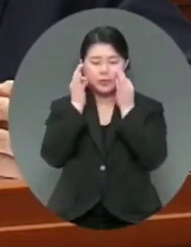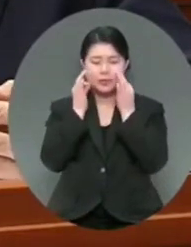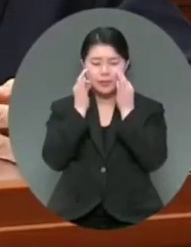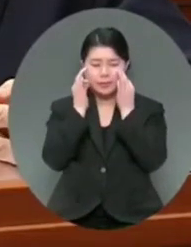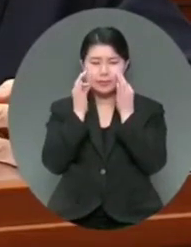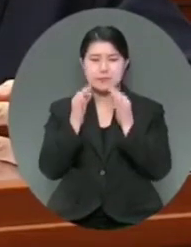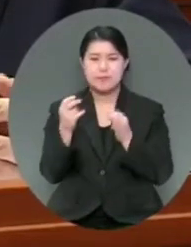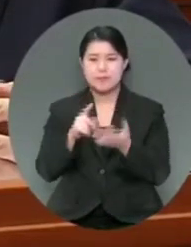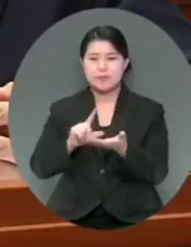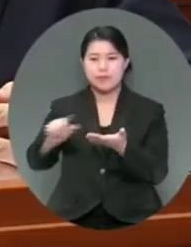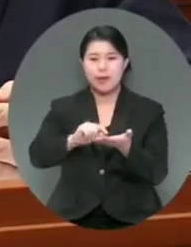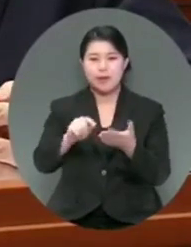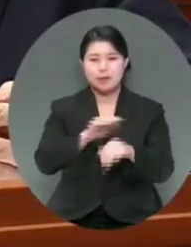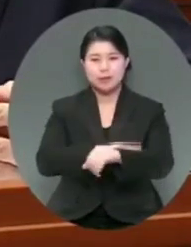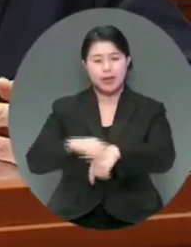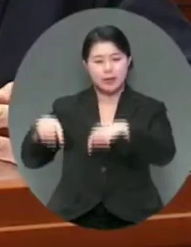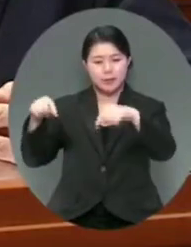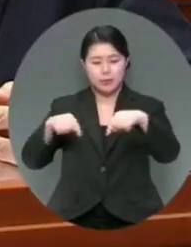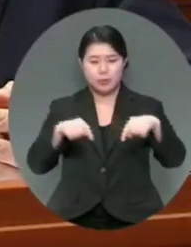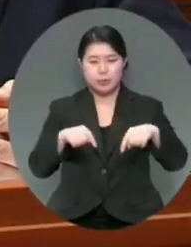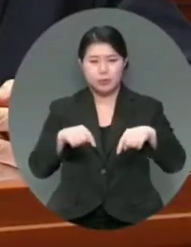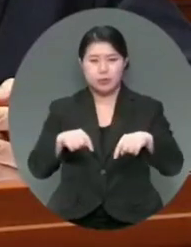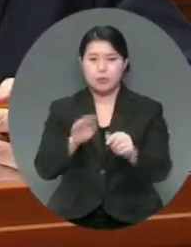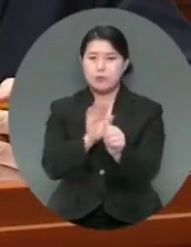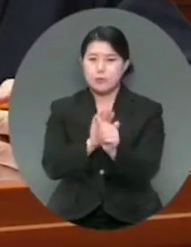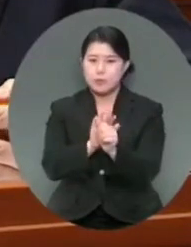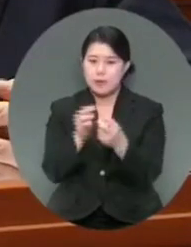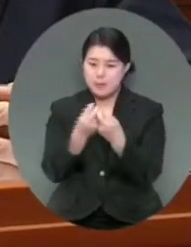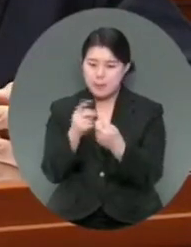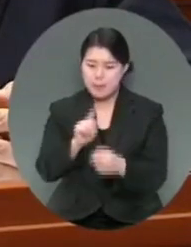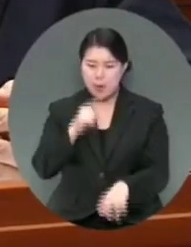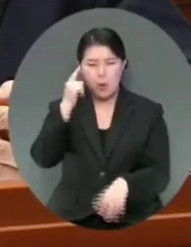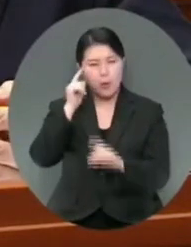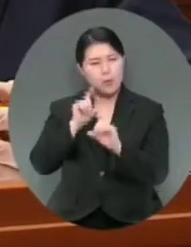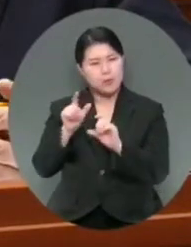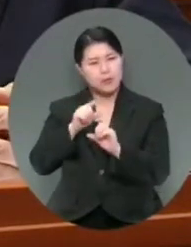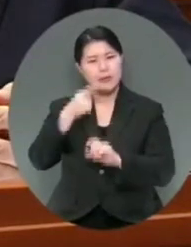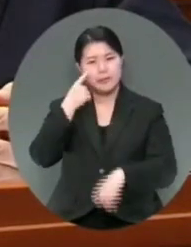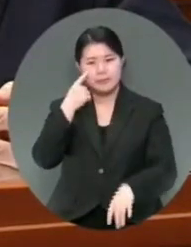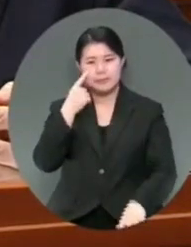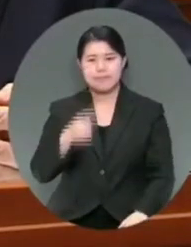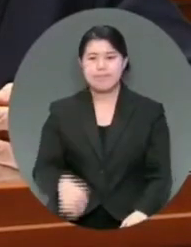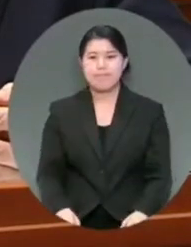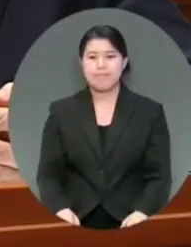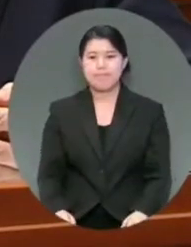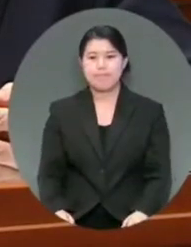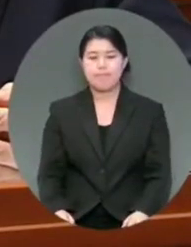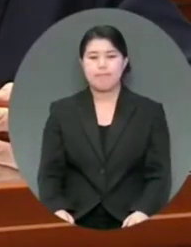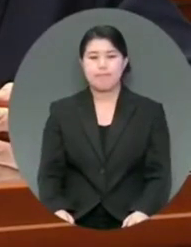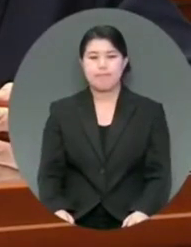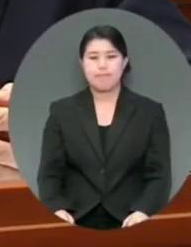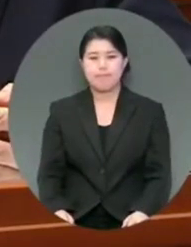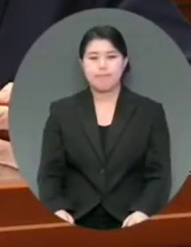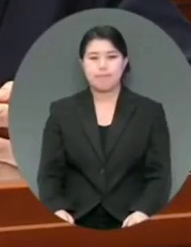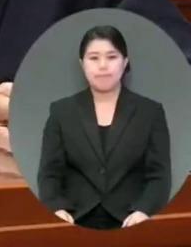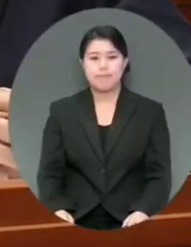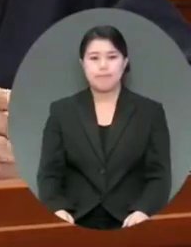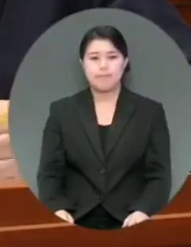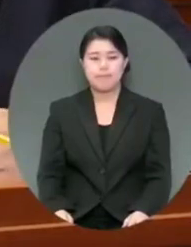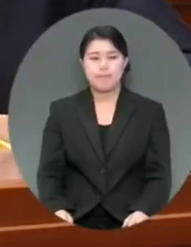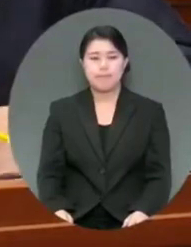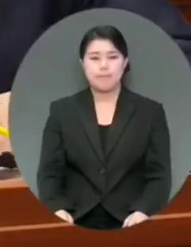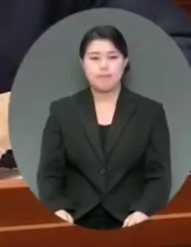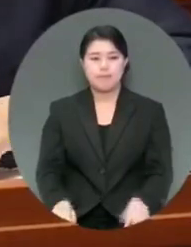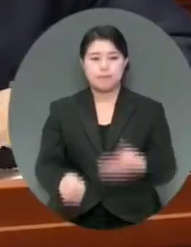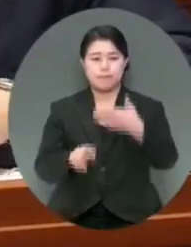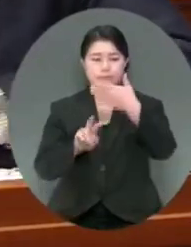하고 지자체와도 긴밀한 협조를 하고 저희가 도울 수 있는 방법이 무엇인지 꾸준히 모색을 해나가겠습니다.